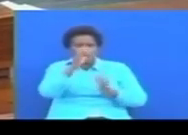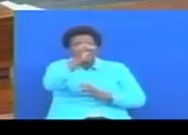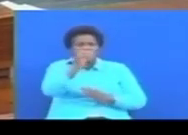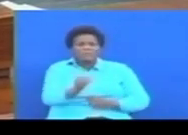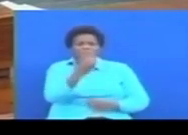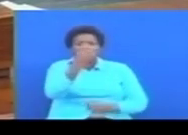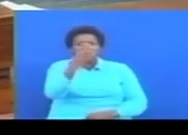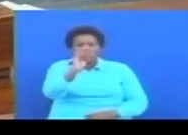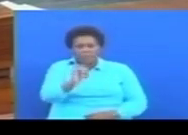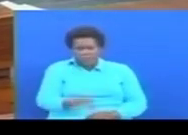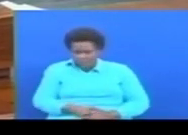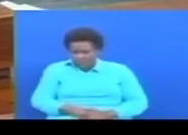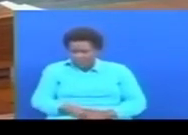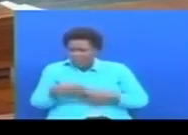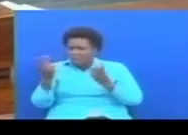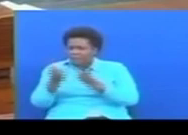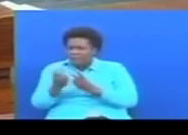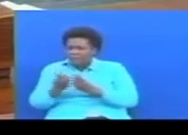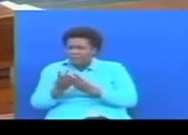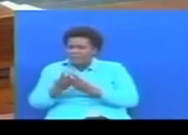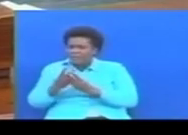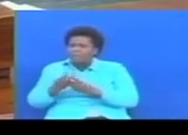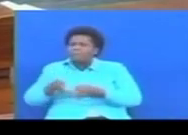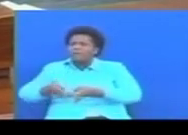ya Kamyoro hadi Buzira Yombo kilomita